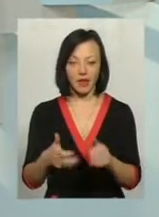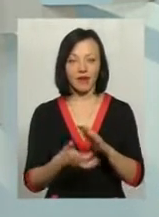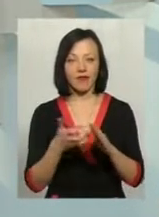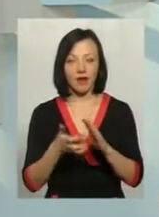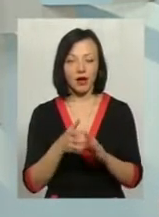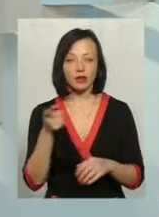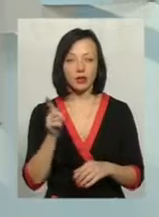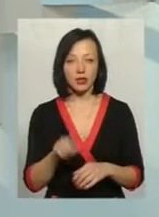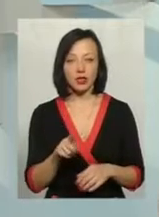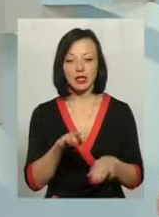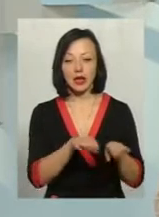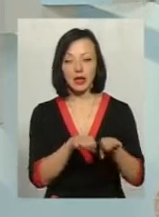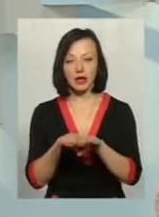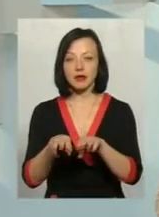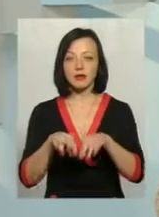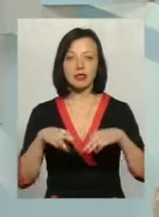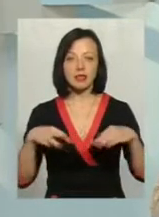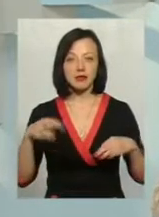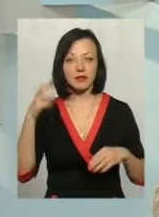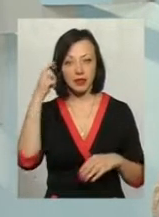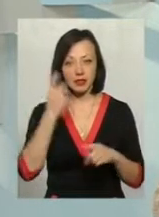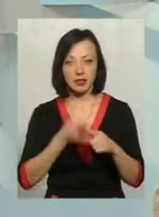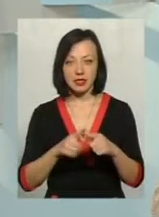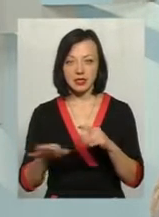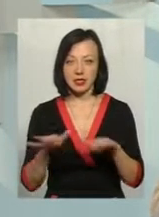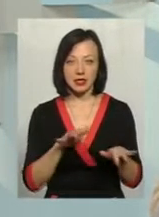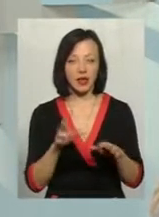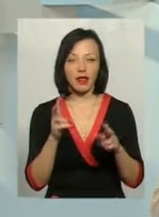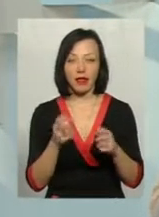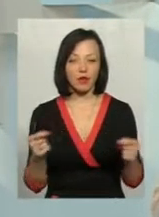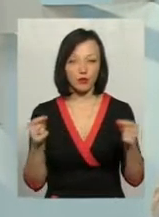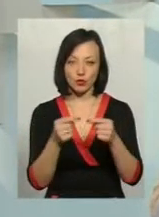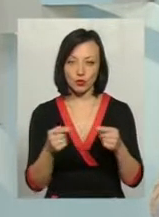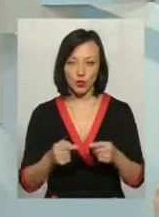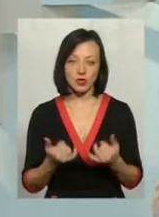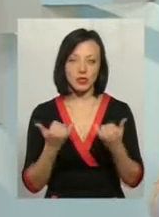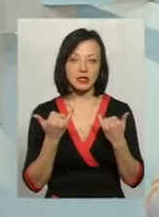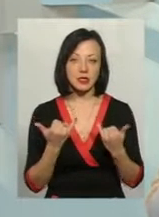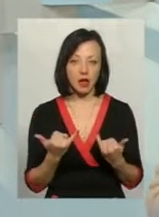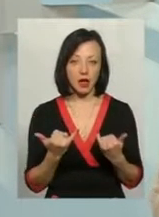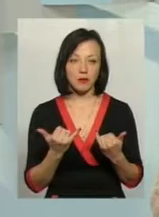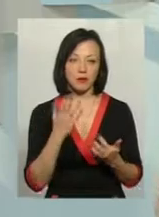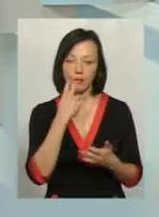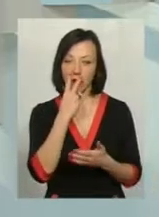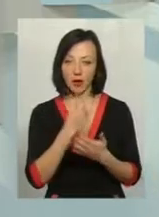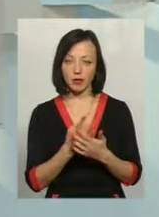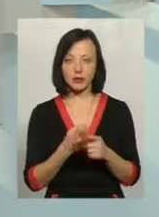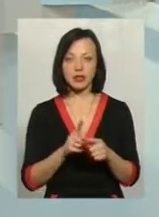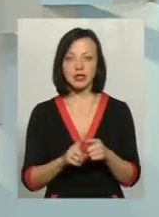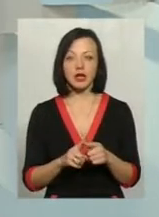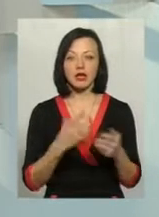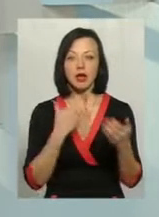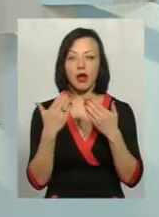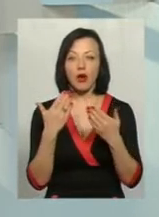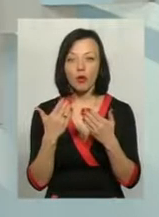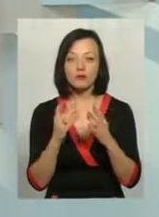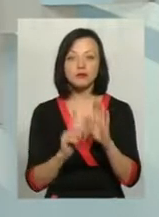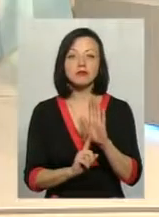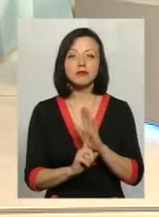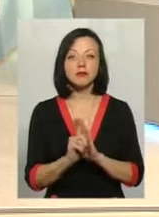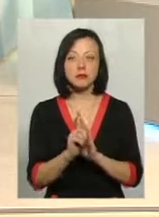те, що навіть на рівні міністерств в Києві ці дії не завжди є погодженими, лише зараз ми спостерігаємо. Зберігаємо, що цей діалог налагоджується.